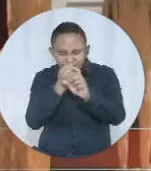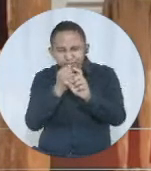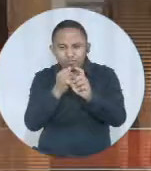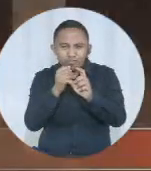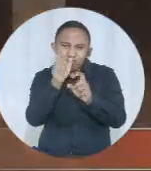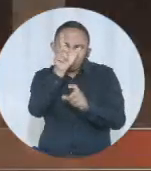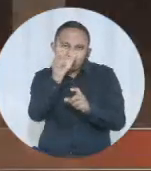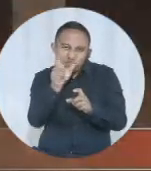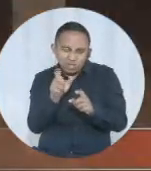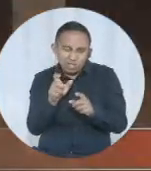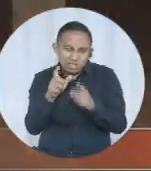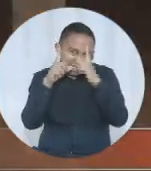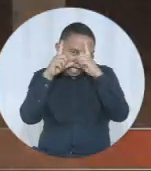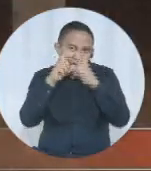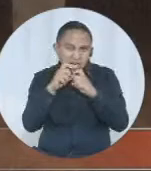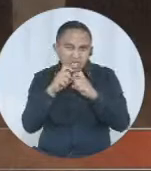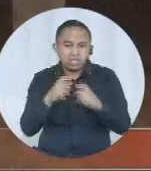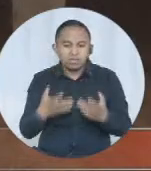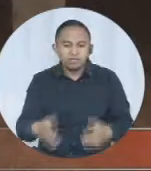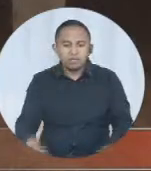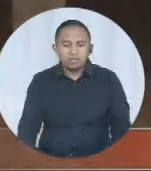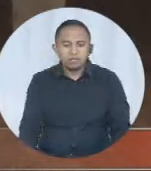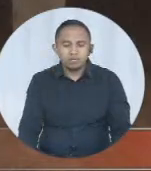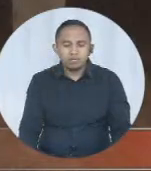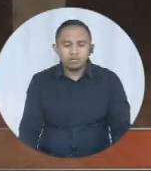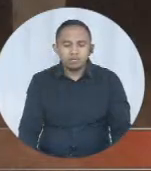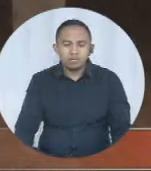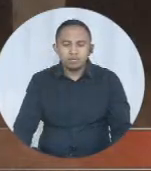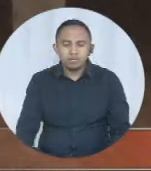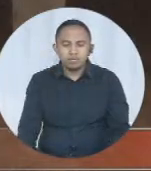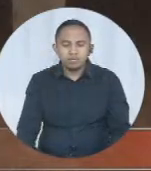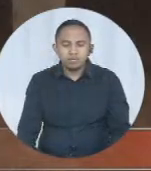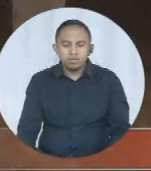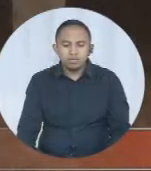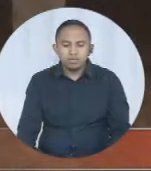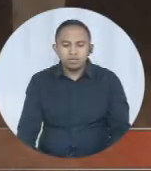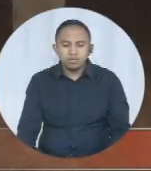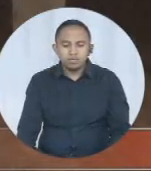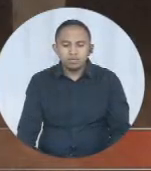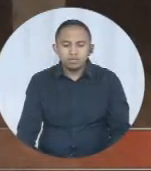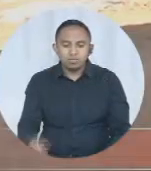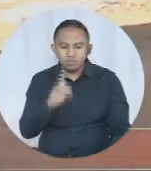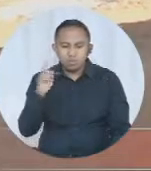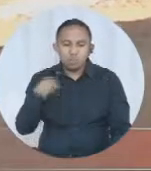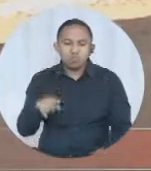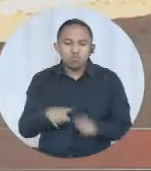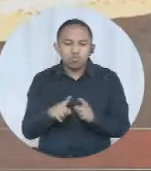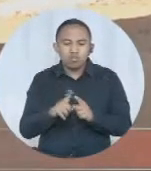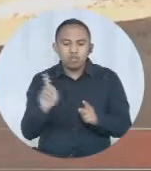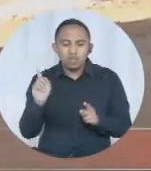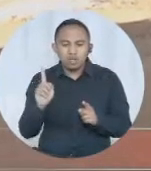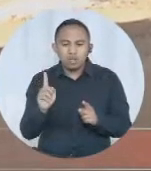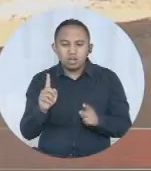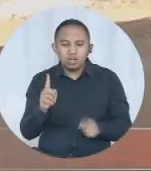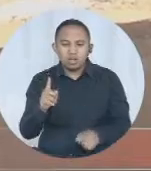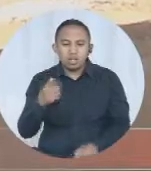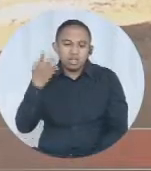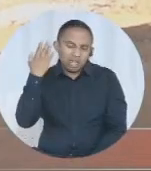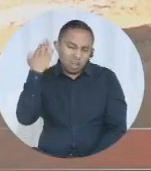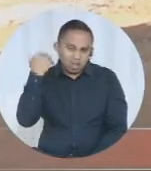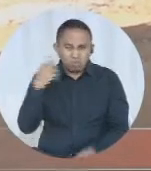manome aloalo iray. Fa itoa amin'izay zany fa moderna ty aloalo ty fa retoa tsy nisy hoatrany